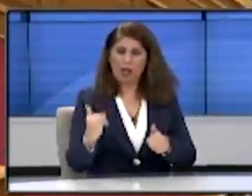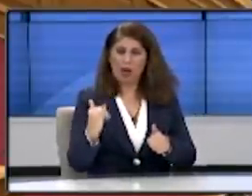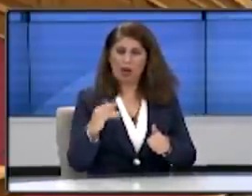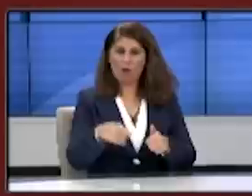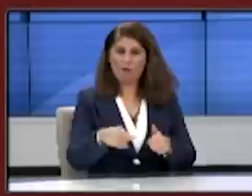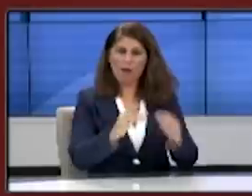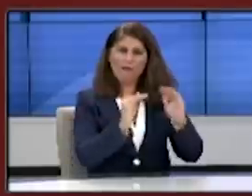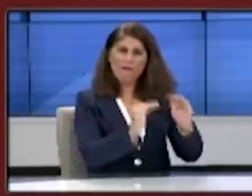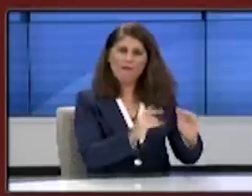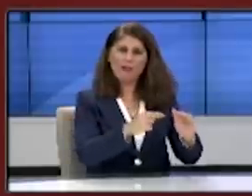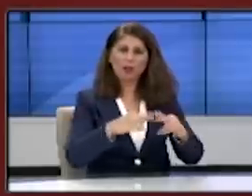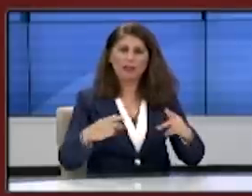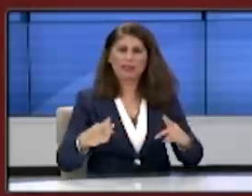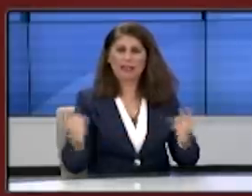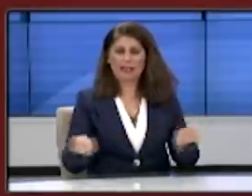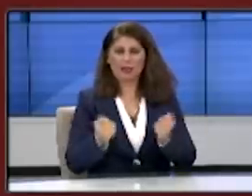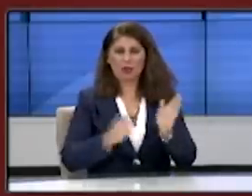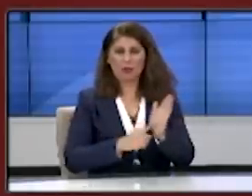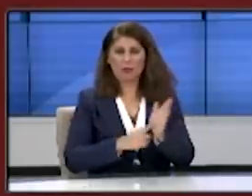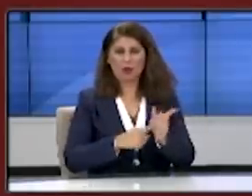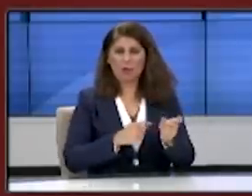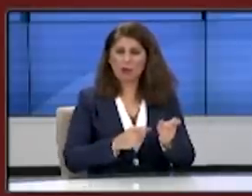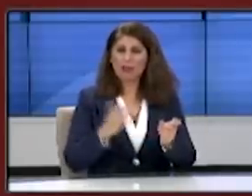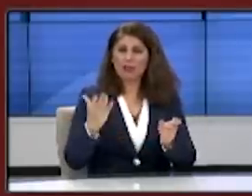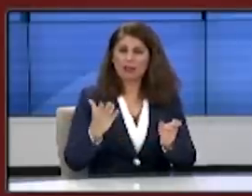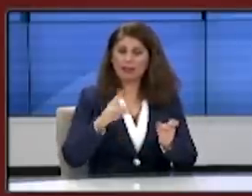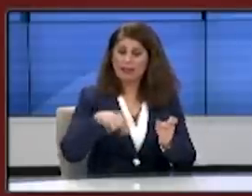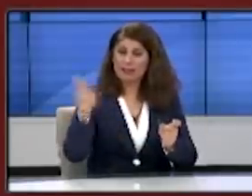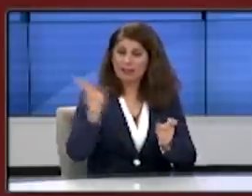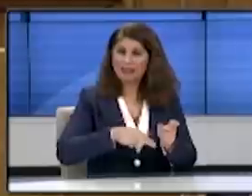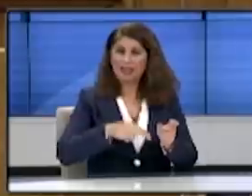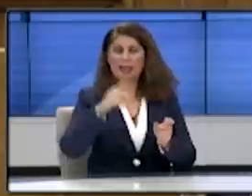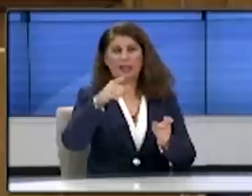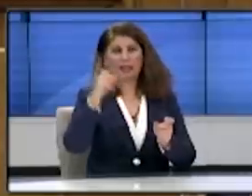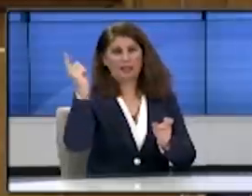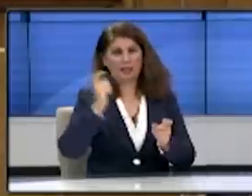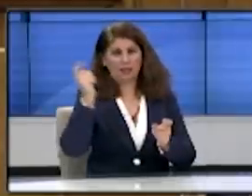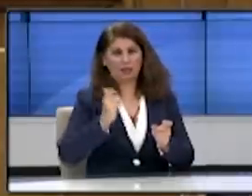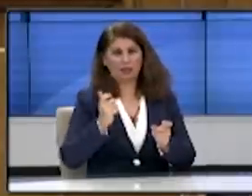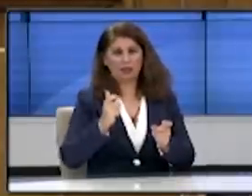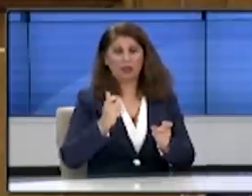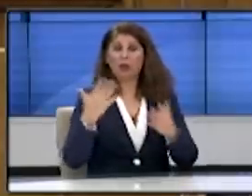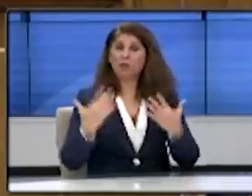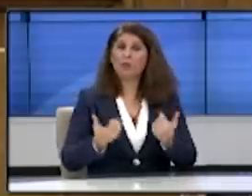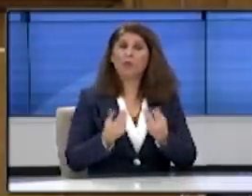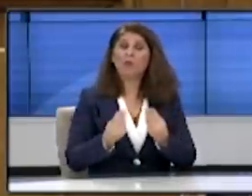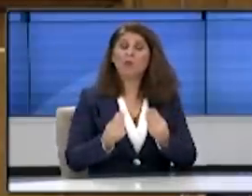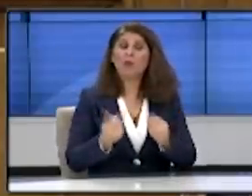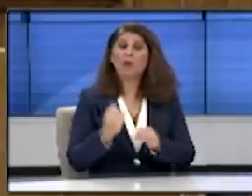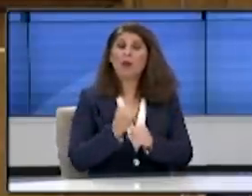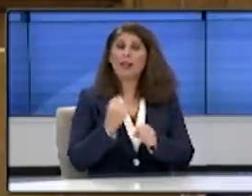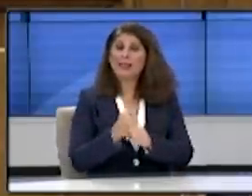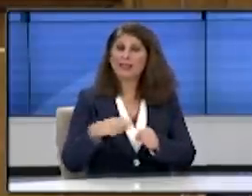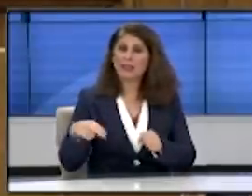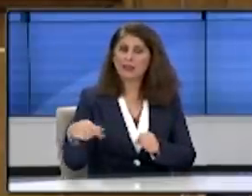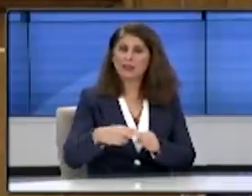στη θέση του όλο αυτό το αντεργατικό νομικό οπλοστάσιο της κατάργησης συμβάσεων, της πανσερπερμίας των εργασιακών